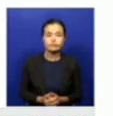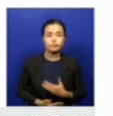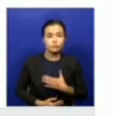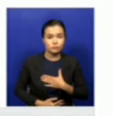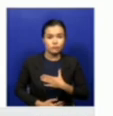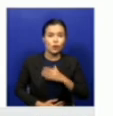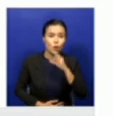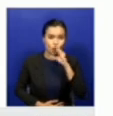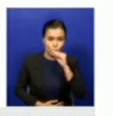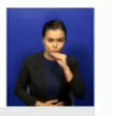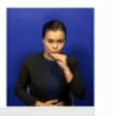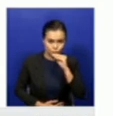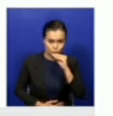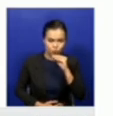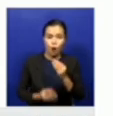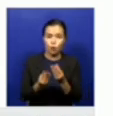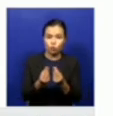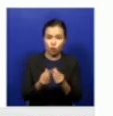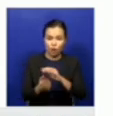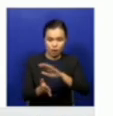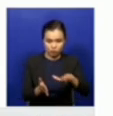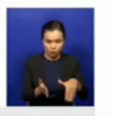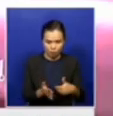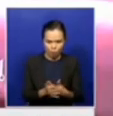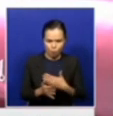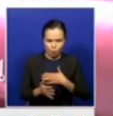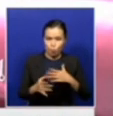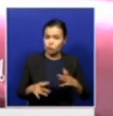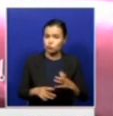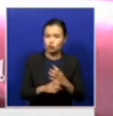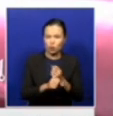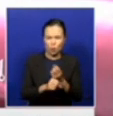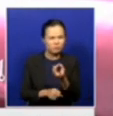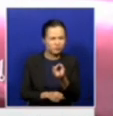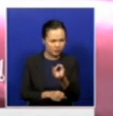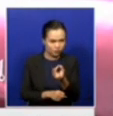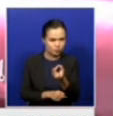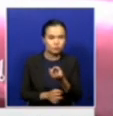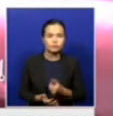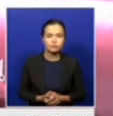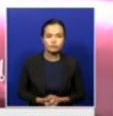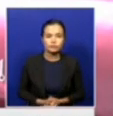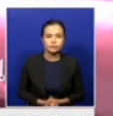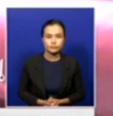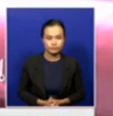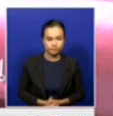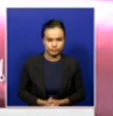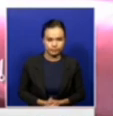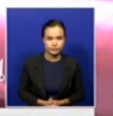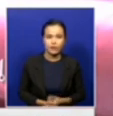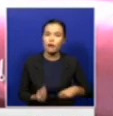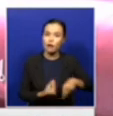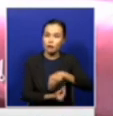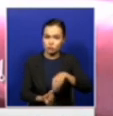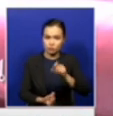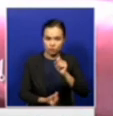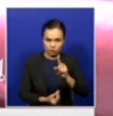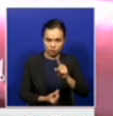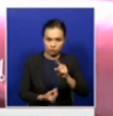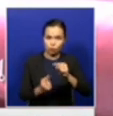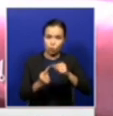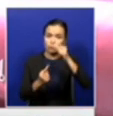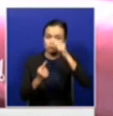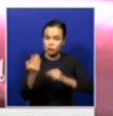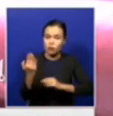ดนะครับเป็นตัวเลขทั้งหมดผมเพียงจะสรุปสั้นๆนิดเดียวเท่านั้นเองว่าเศรษฐกิจของไทยนะ